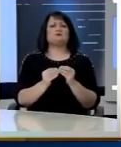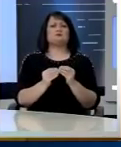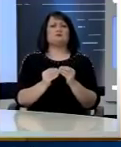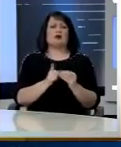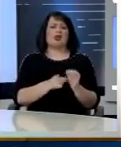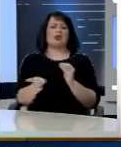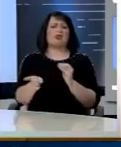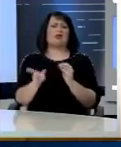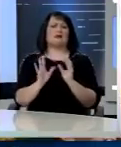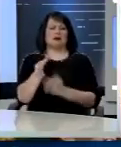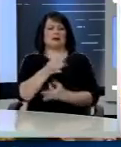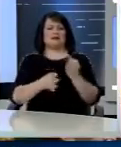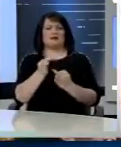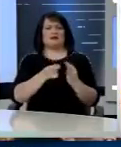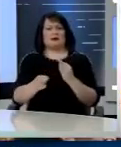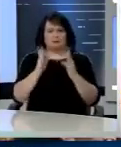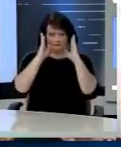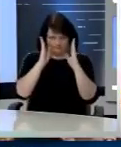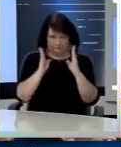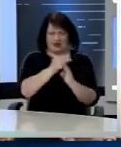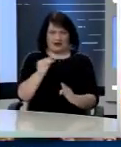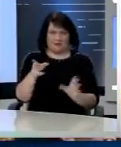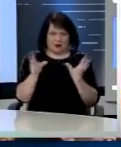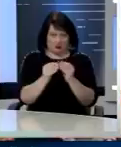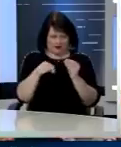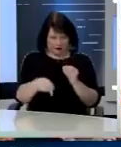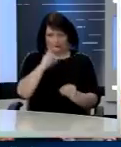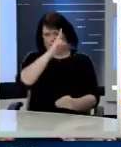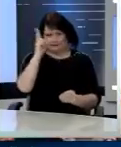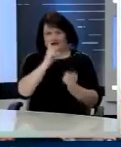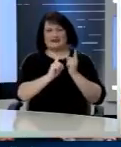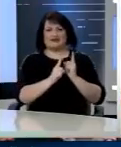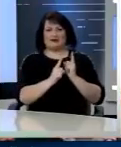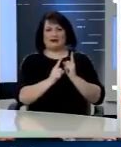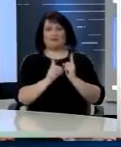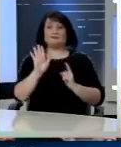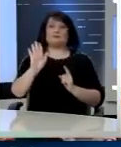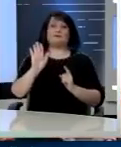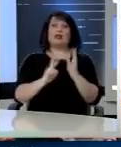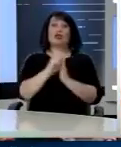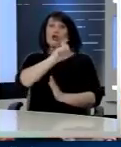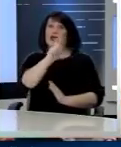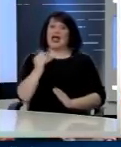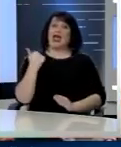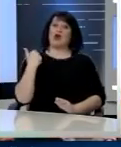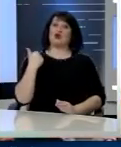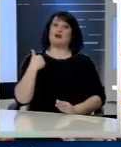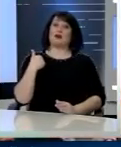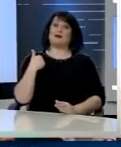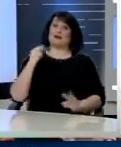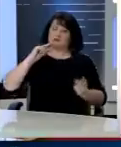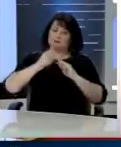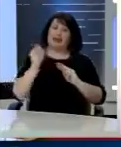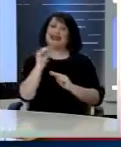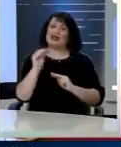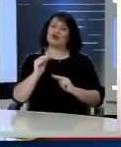επερωτήσεις. Όσον αφορά την επερώτηση, κυρία Πρόεδρε, θα πρέπει να απαντήσω στα 12 ερωτήματα. Αν μπορώ σε ένα τέρτο,